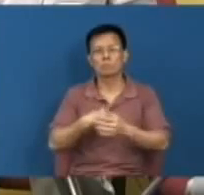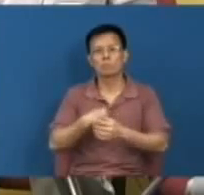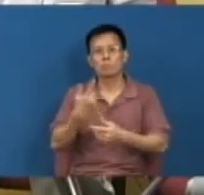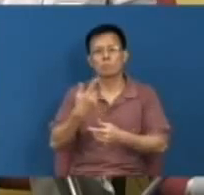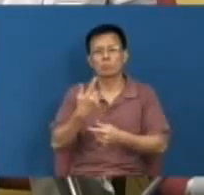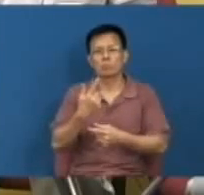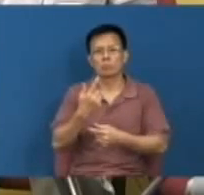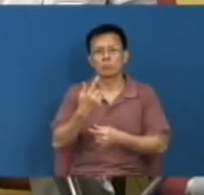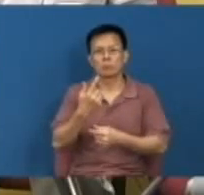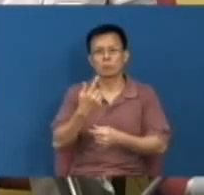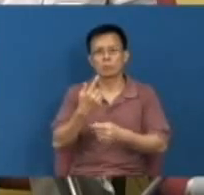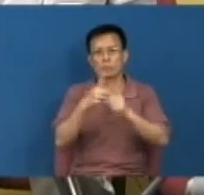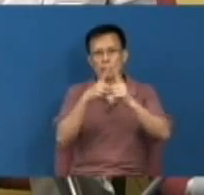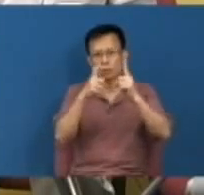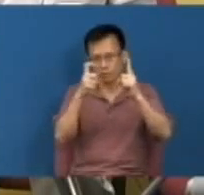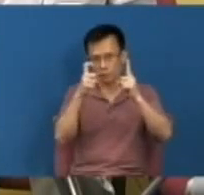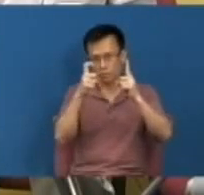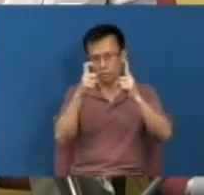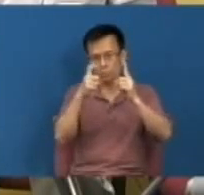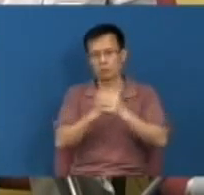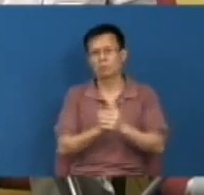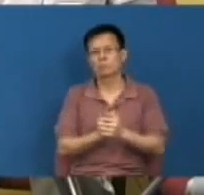啱啱喺